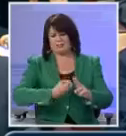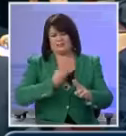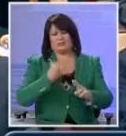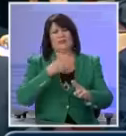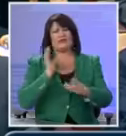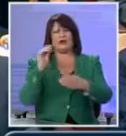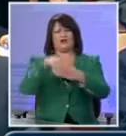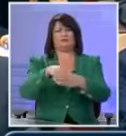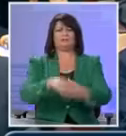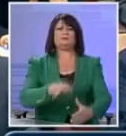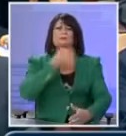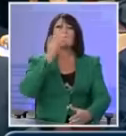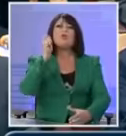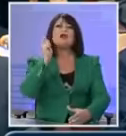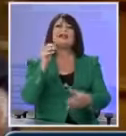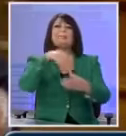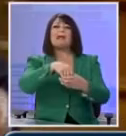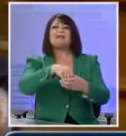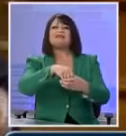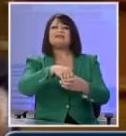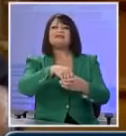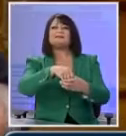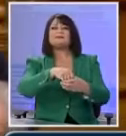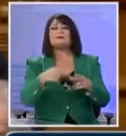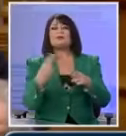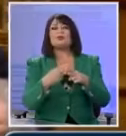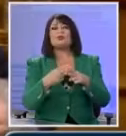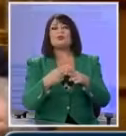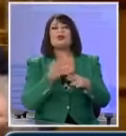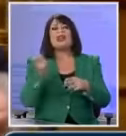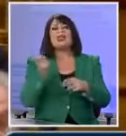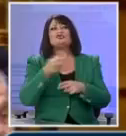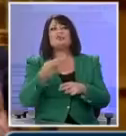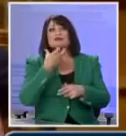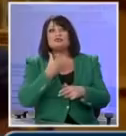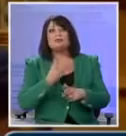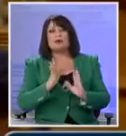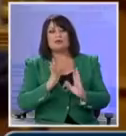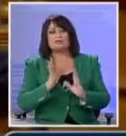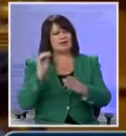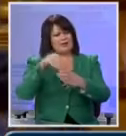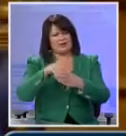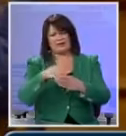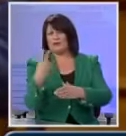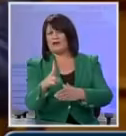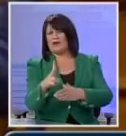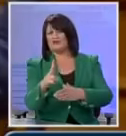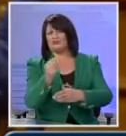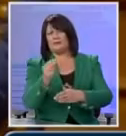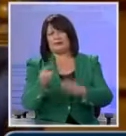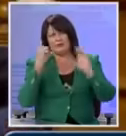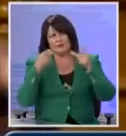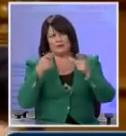παρέμβαση που έκανα ήταν πολιτική παρέμβαση αφορούσε το κρίσιμο θέμα του χρέους την ανάγκη σε αυτό το θέμα να υπάρχει εθνική